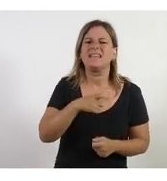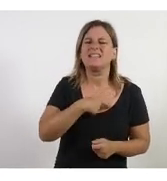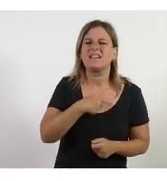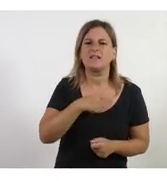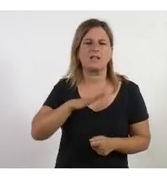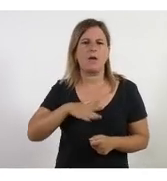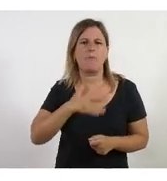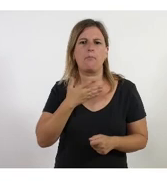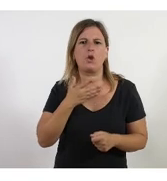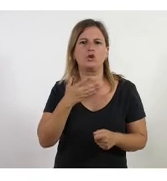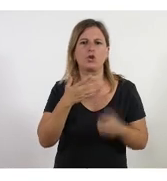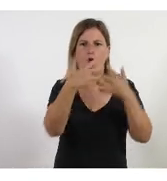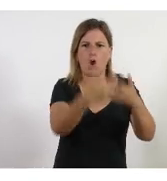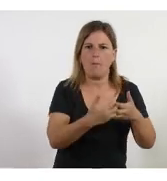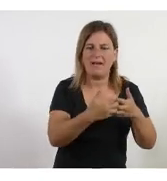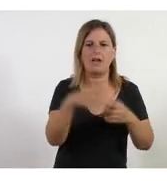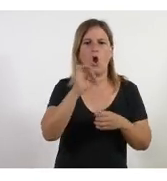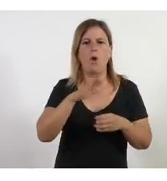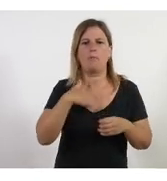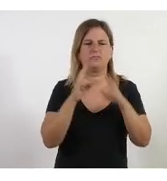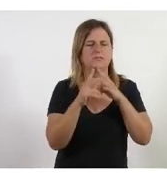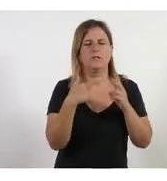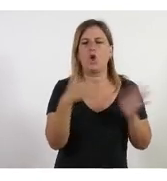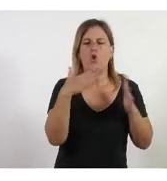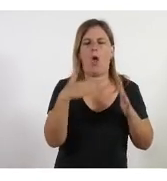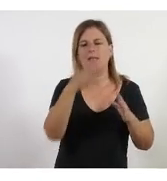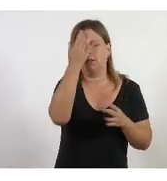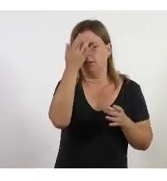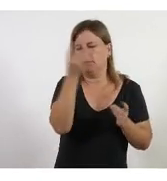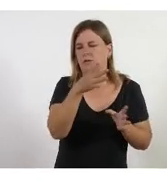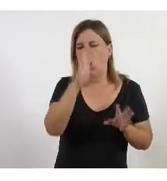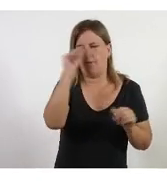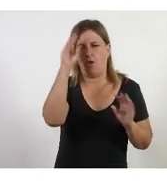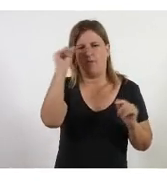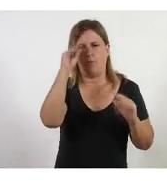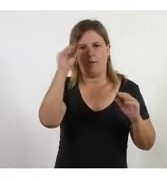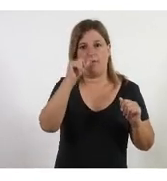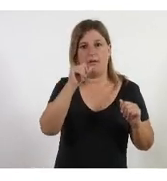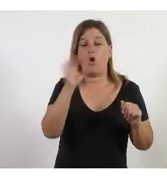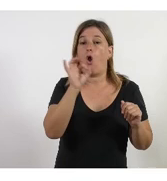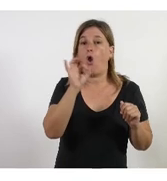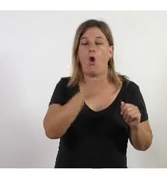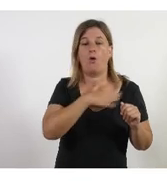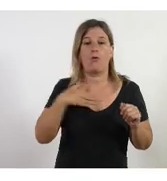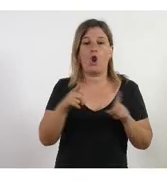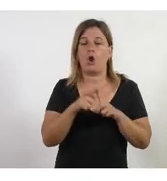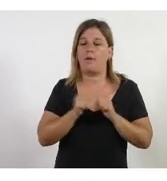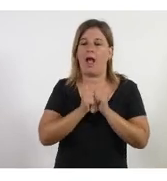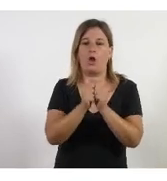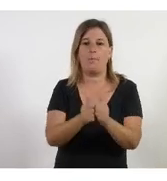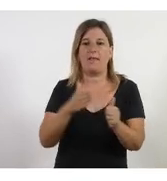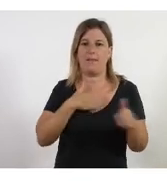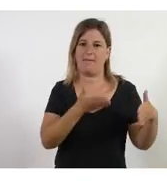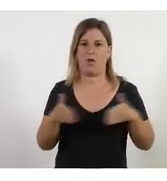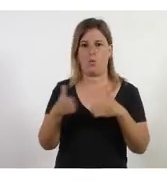persones, eh? Ens acaba les energies. I una altra cosa ben diferent que podem fer és que sigui la nostra companya de camí. I això és una